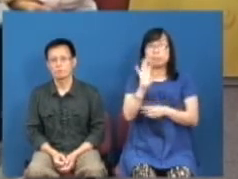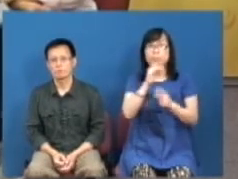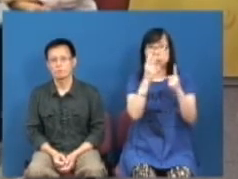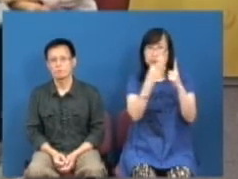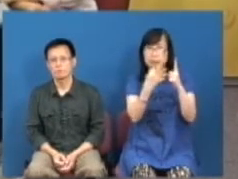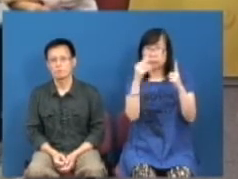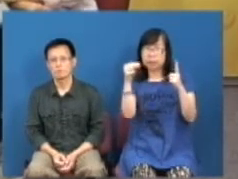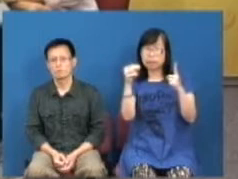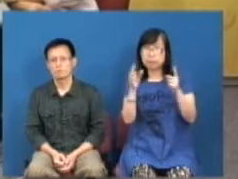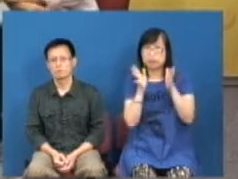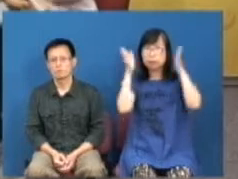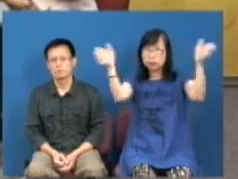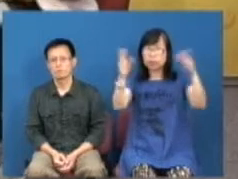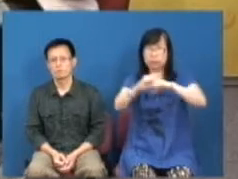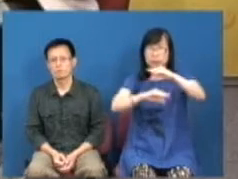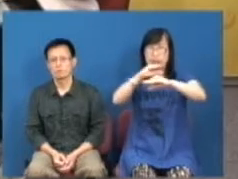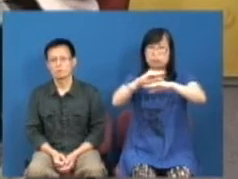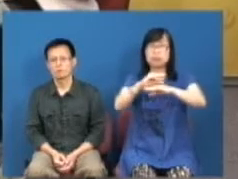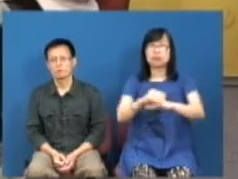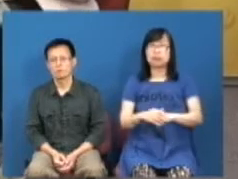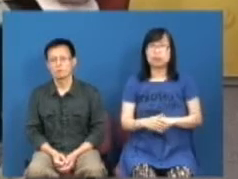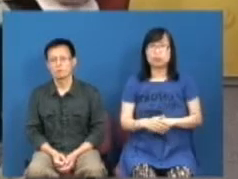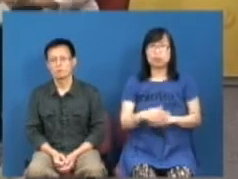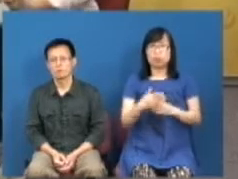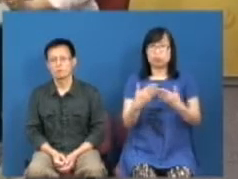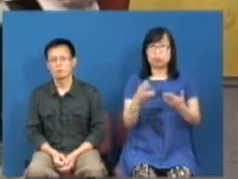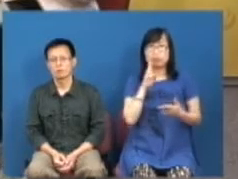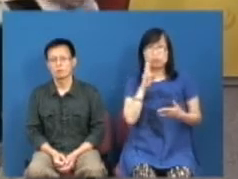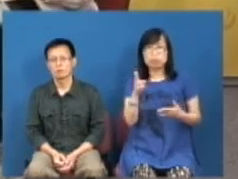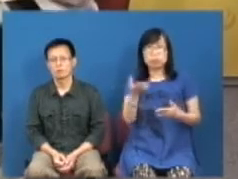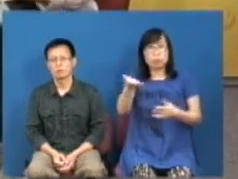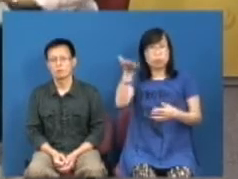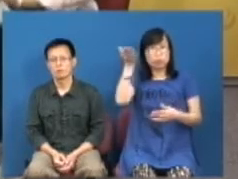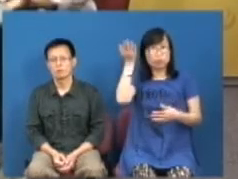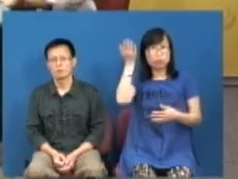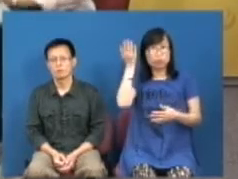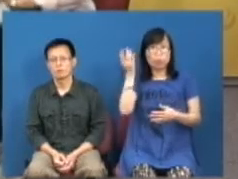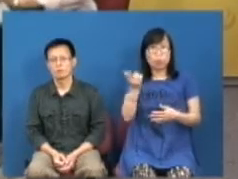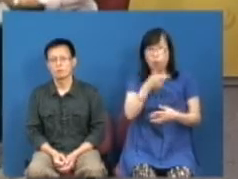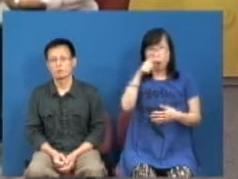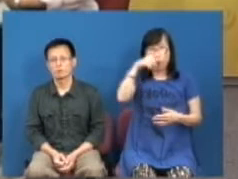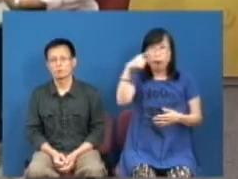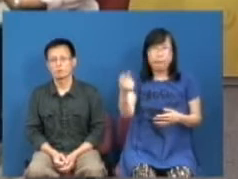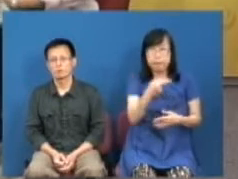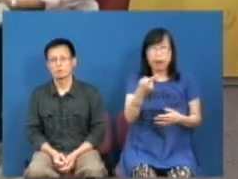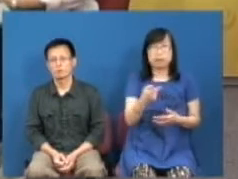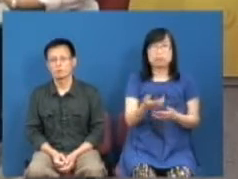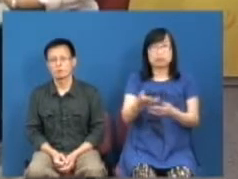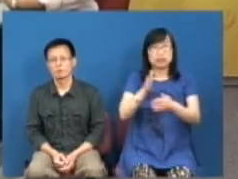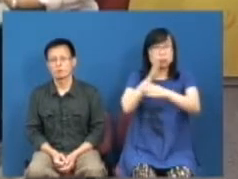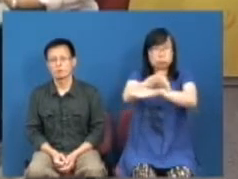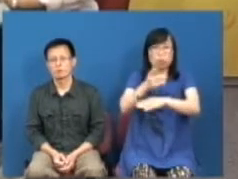填區擴建嘅一個 issue， 咁變咗其實你就咪好令到即係過去即係過萬嘅居民嘅對呢